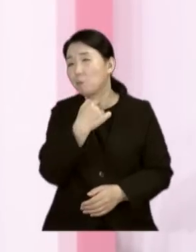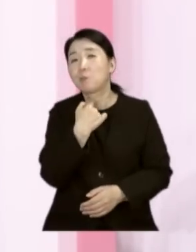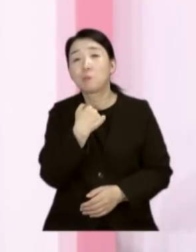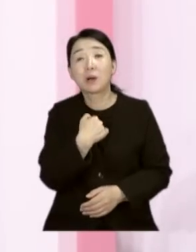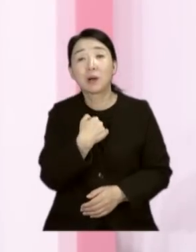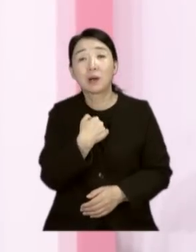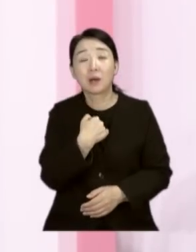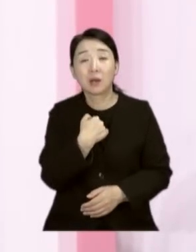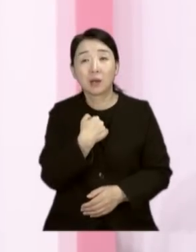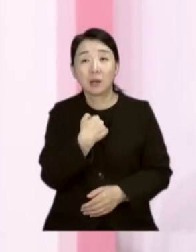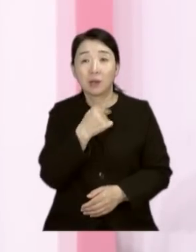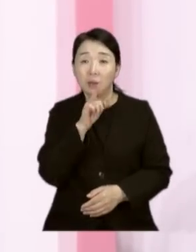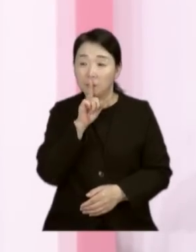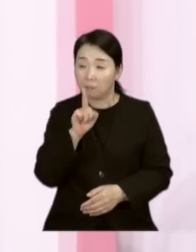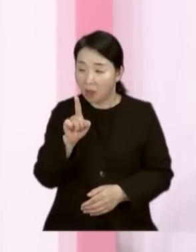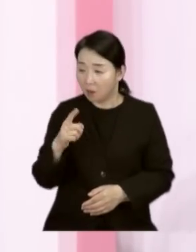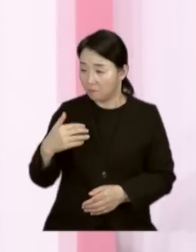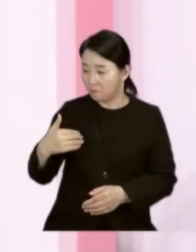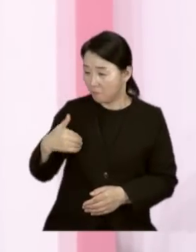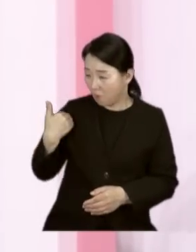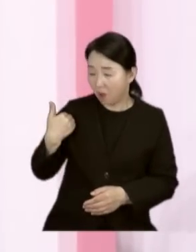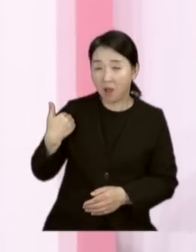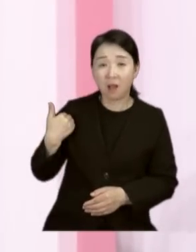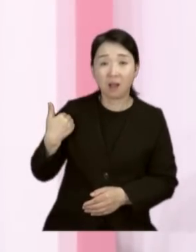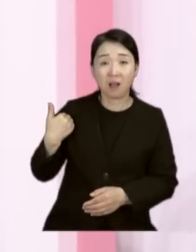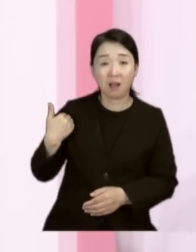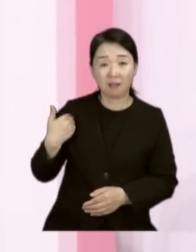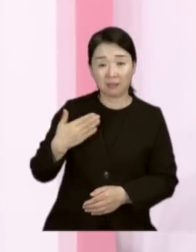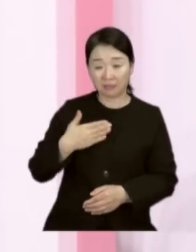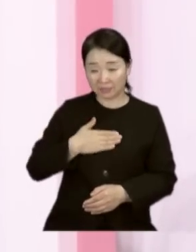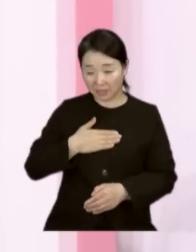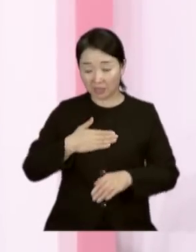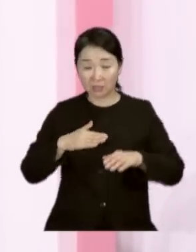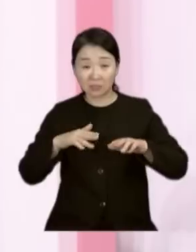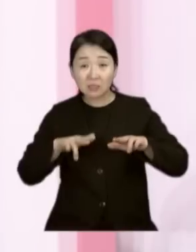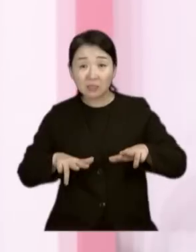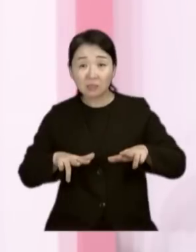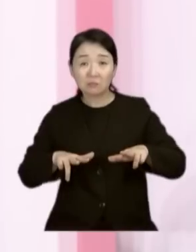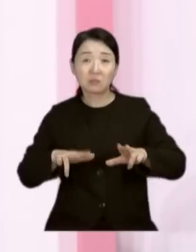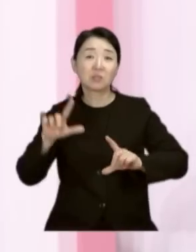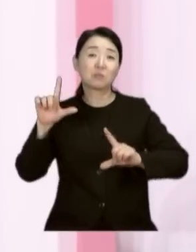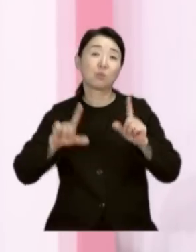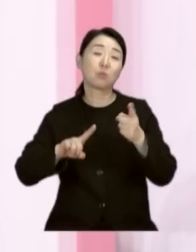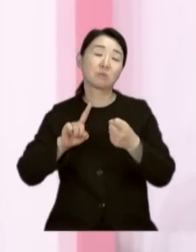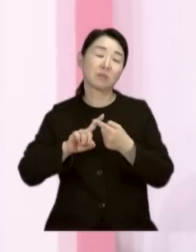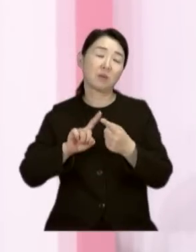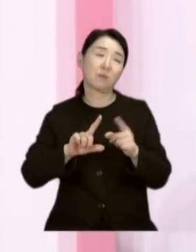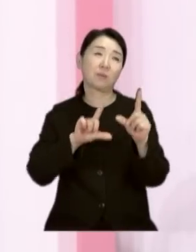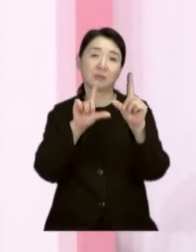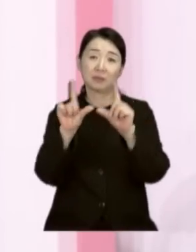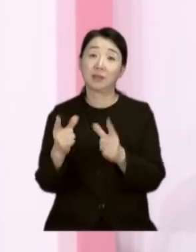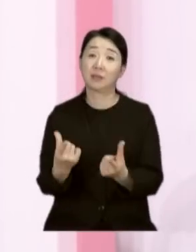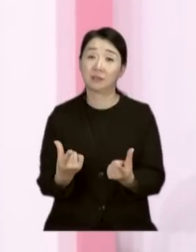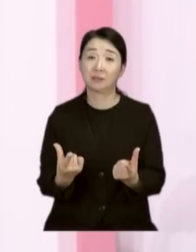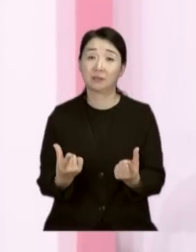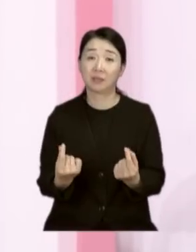부끄럽구나. 이렇게 말씀도 몰랐으니 내가 지금 이 모양 입고 일이